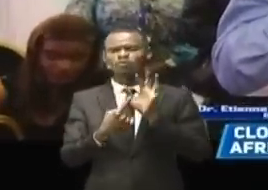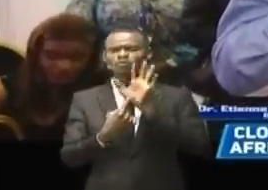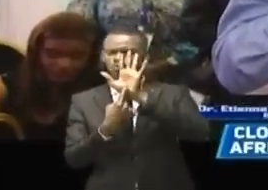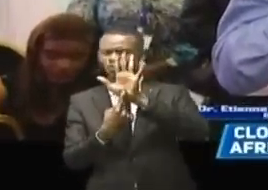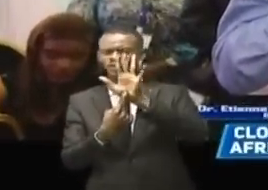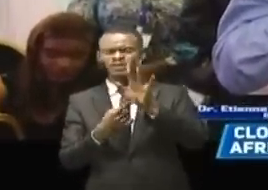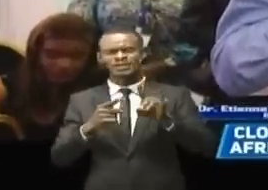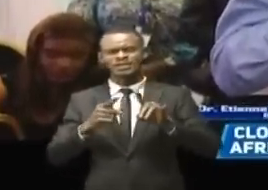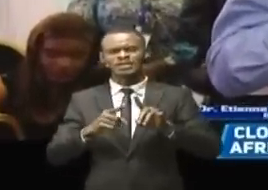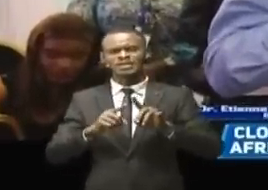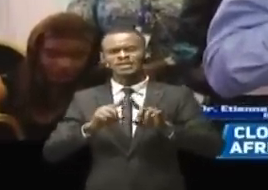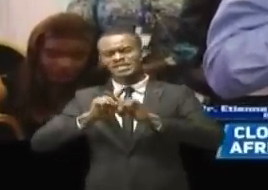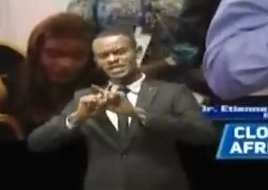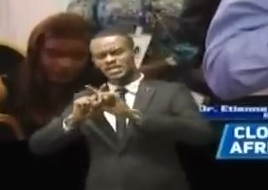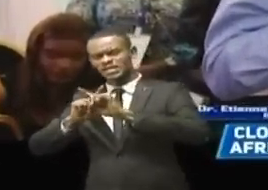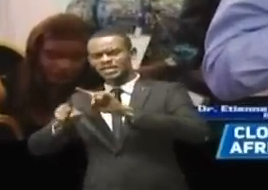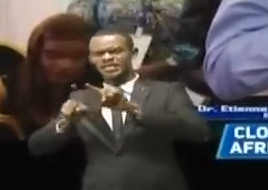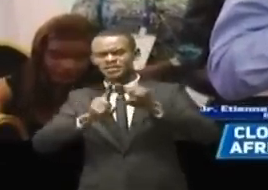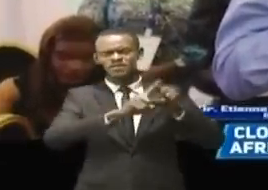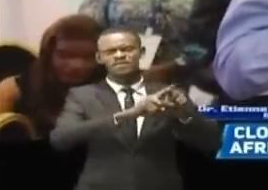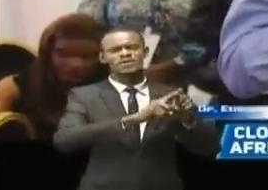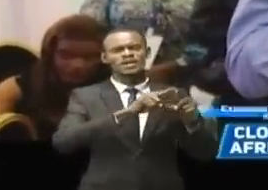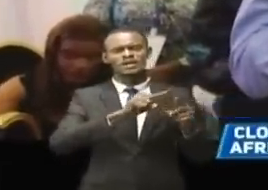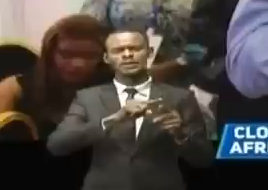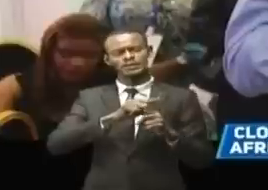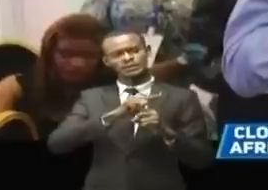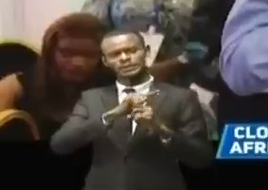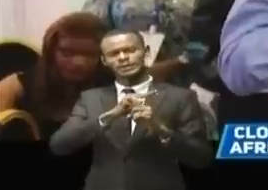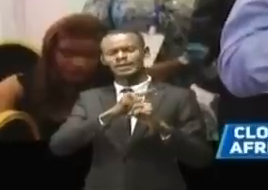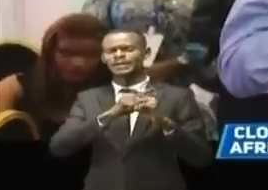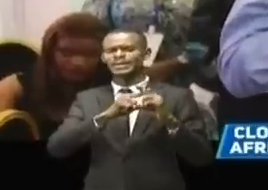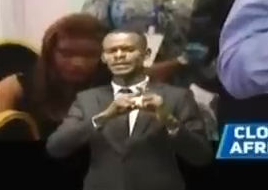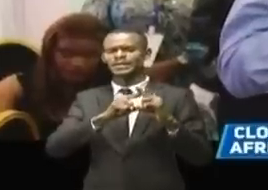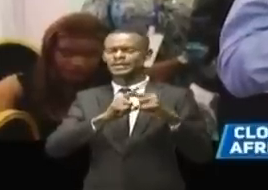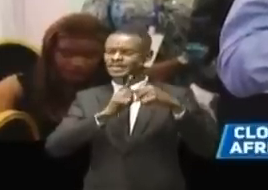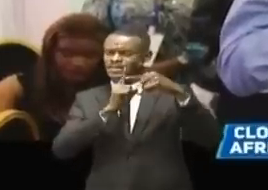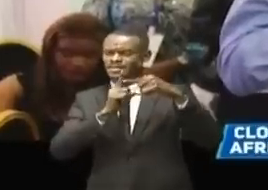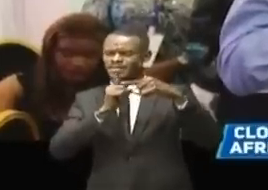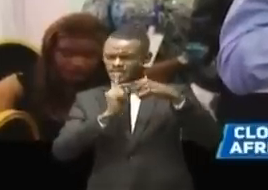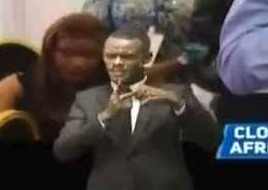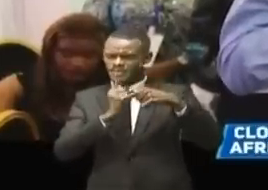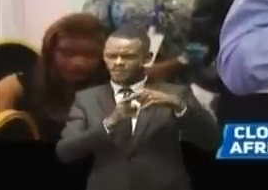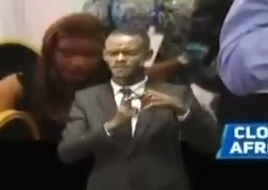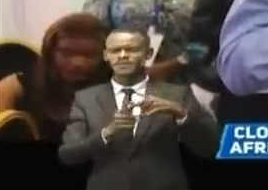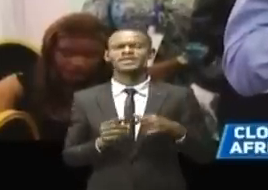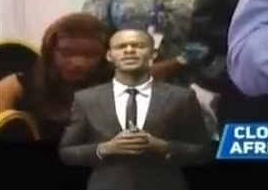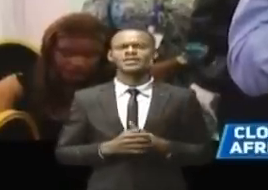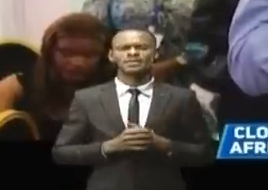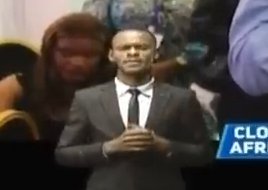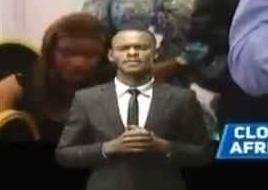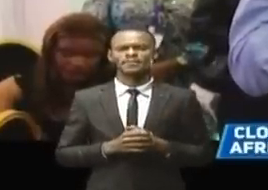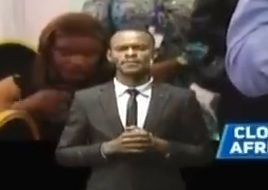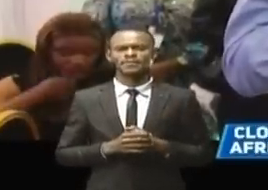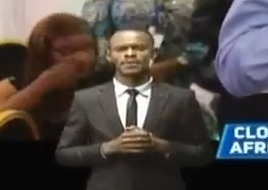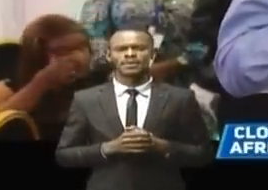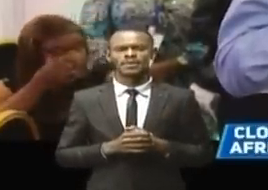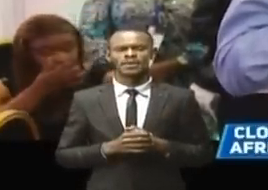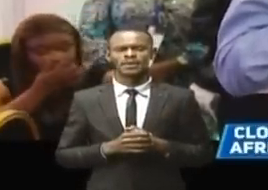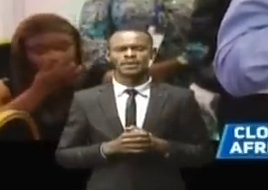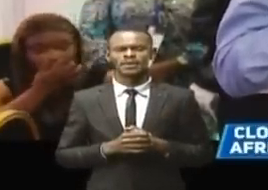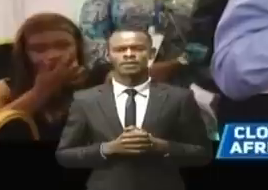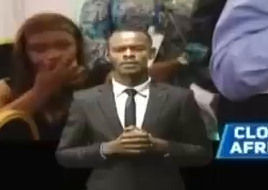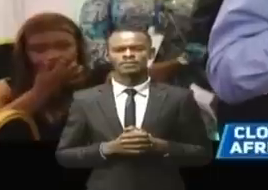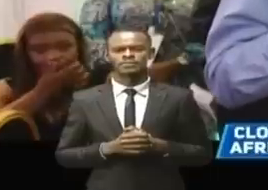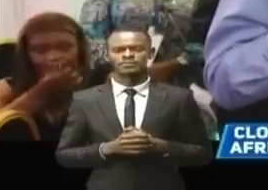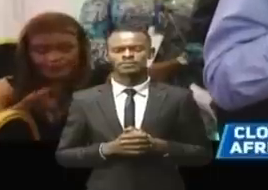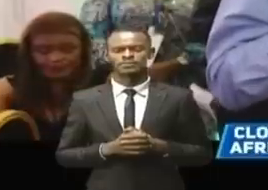pour l'attention soutenue et l'assiduité dont vous avez fait montre tout